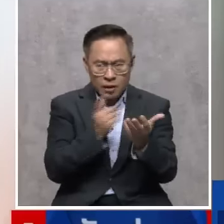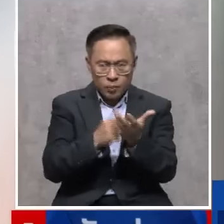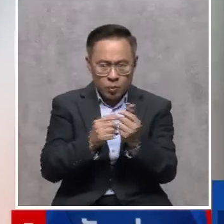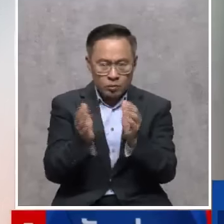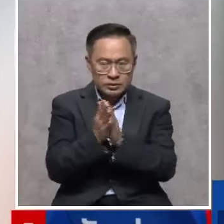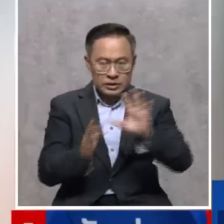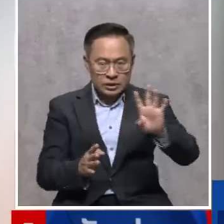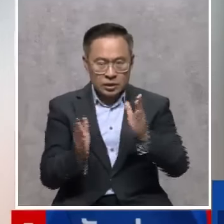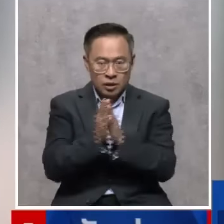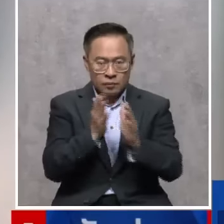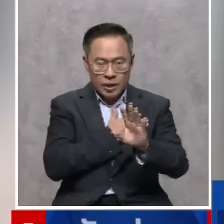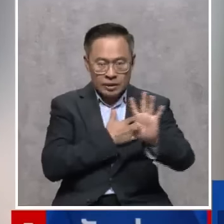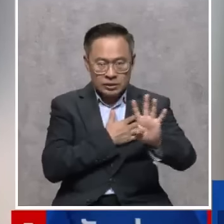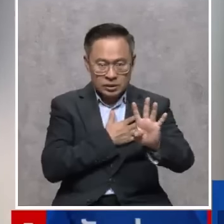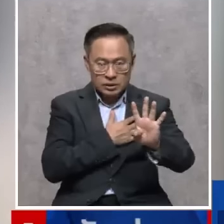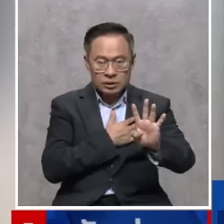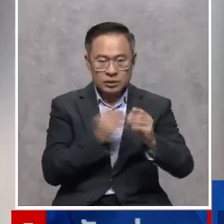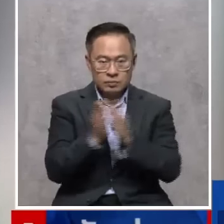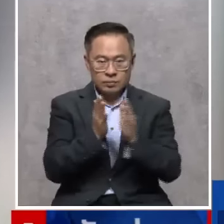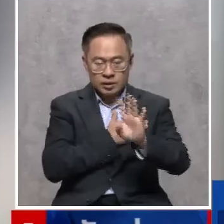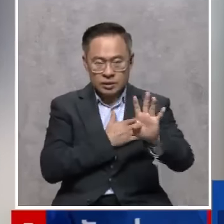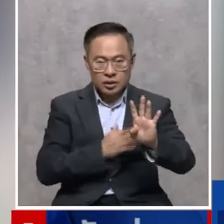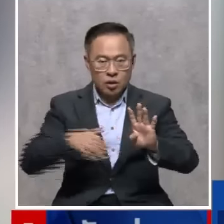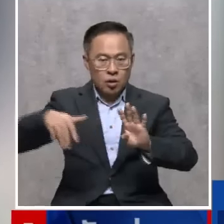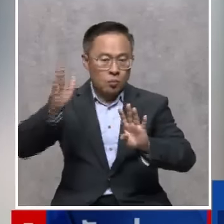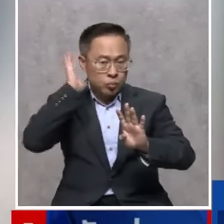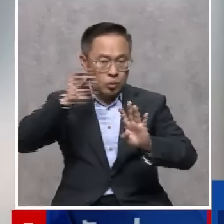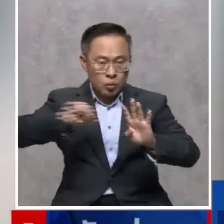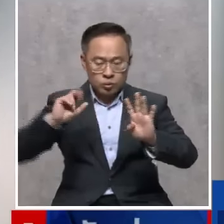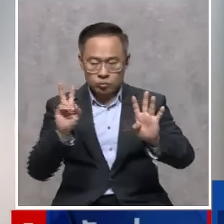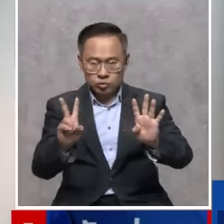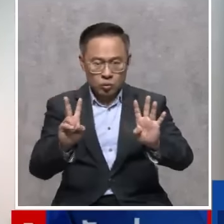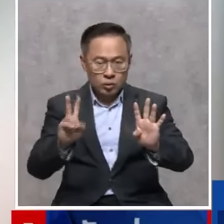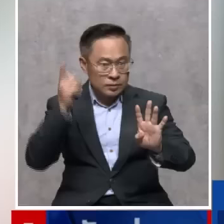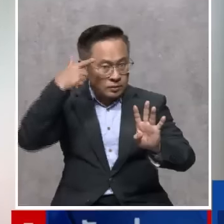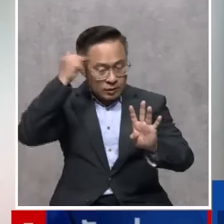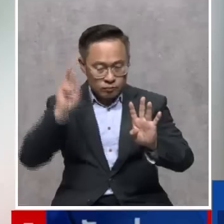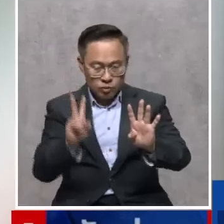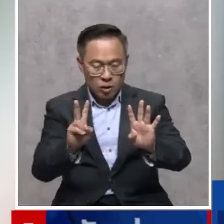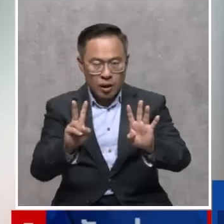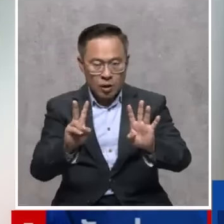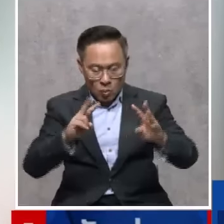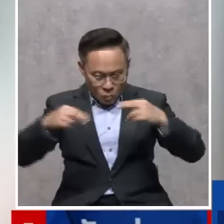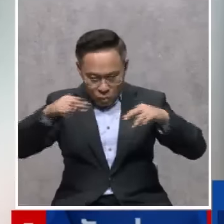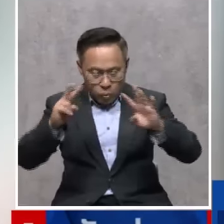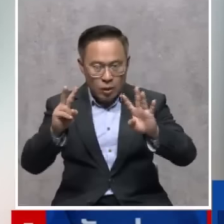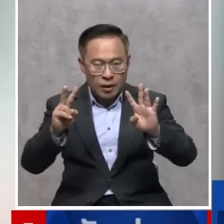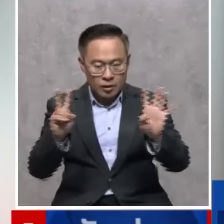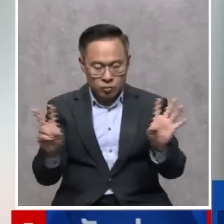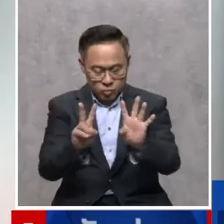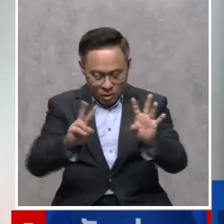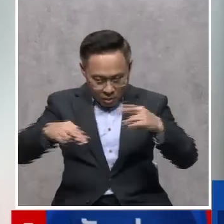ถ์ยืนล้อมยืนดูอยู่เลยนะไม่มีใครเข้าไปห้ามเลยนะคะ อย่าถามถึง